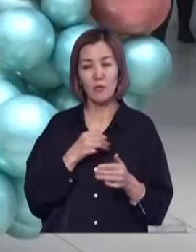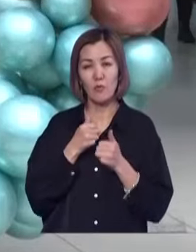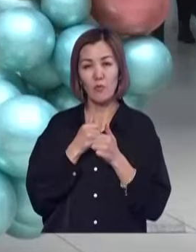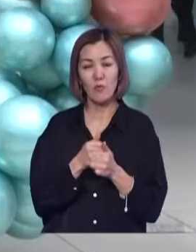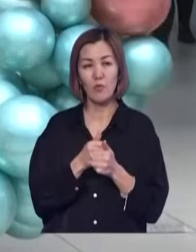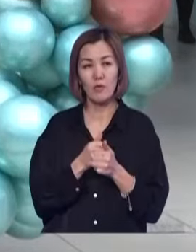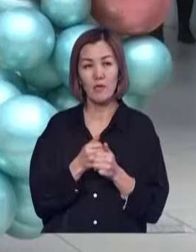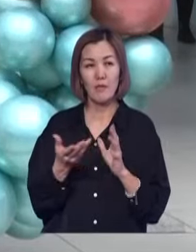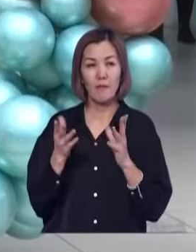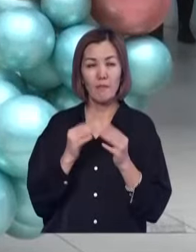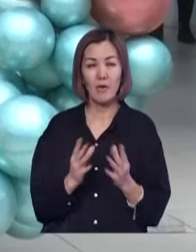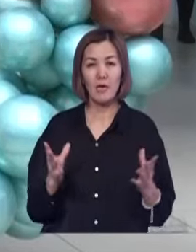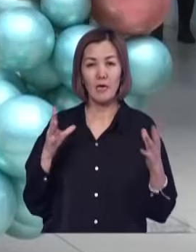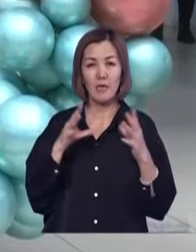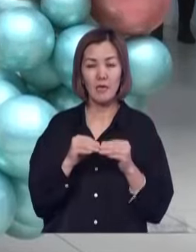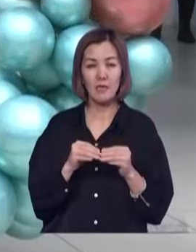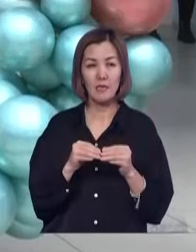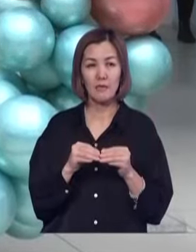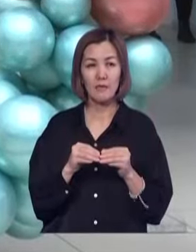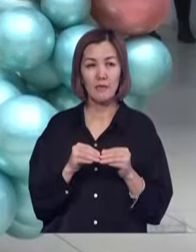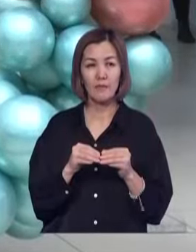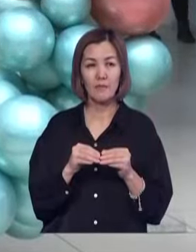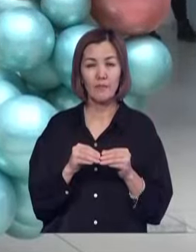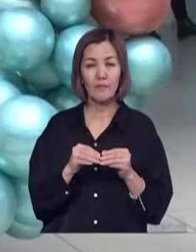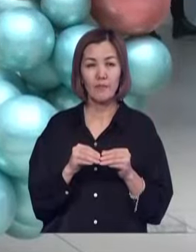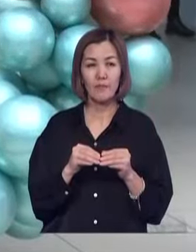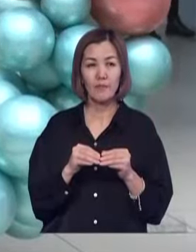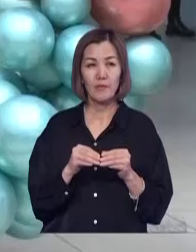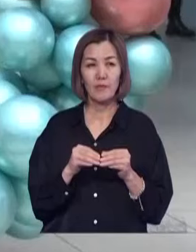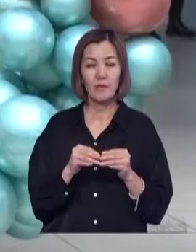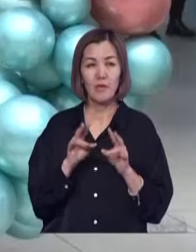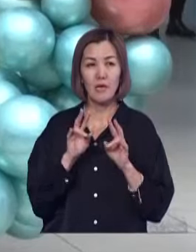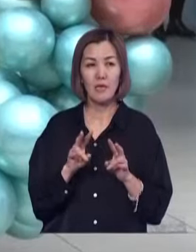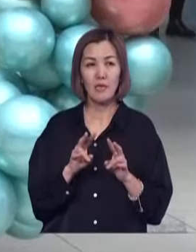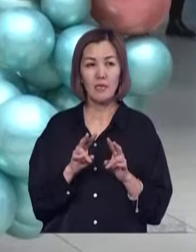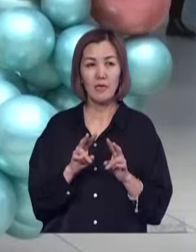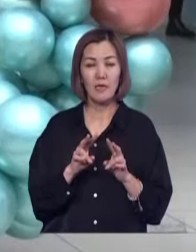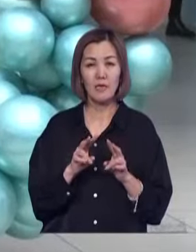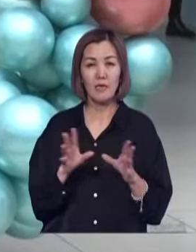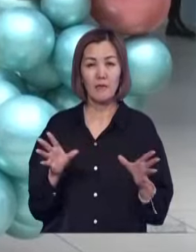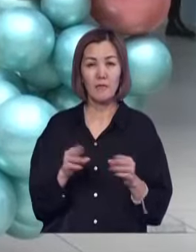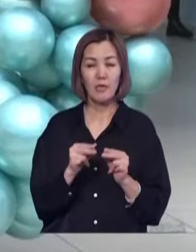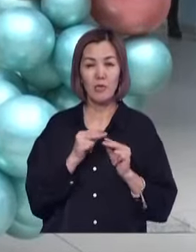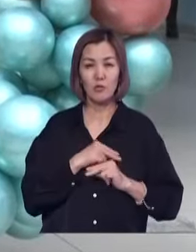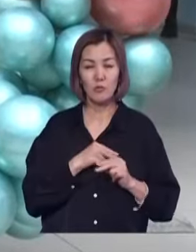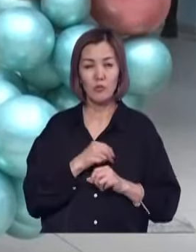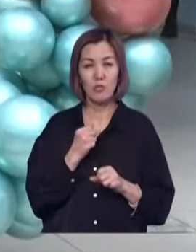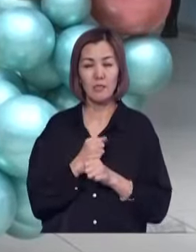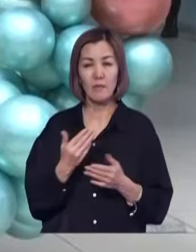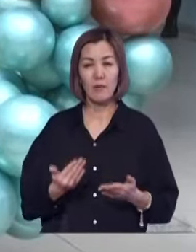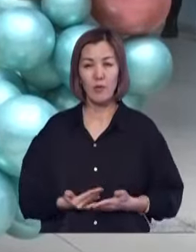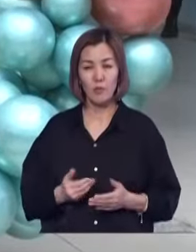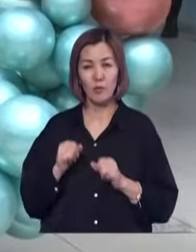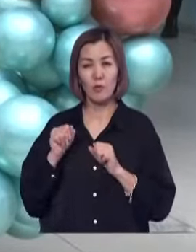орынбасары болуы мүмкін, барлығының өзінің бір белгілі деңгейде дәрежелері бар. Алайда жаңағы оқушылармен тікелей жұмыс жасайтын, оның әлеуметтік жағын